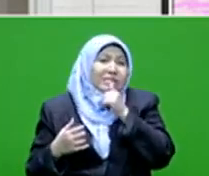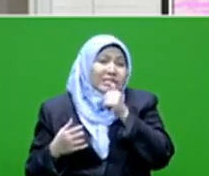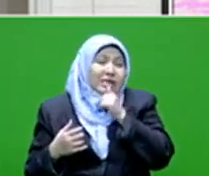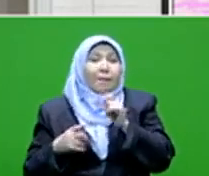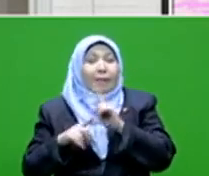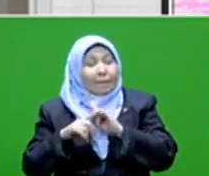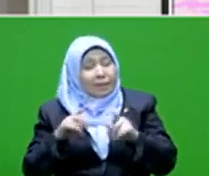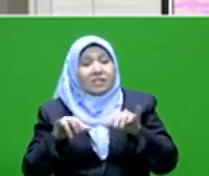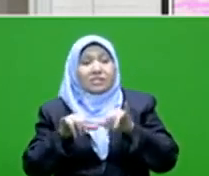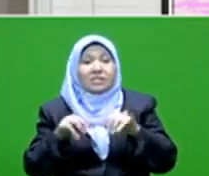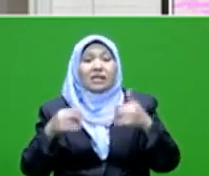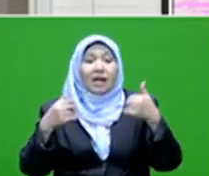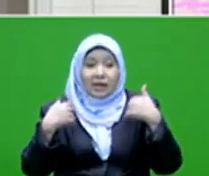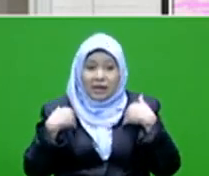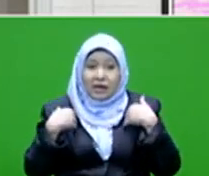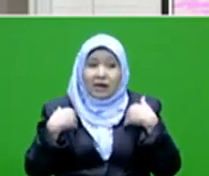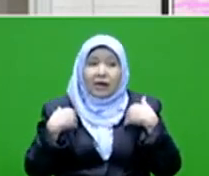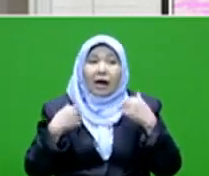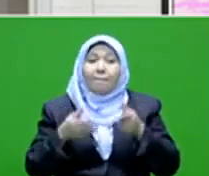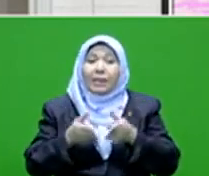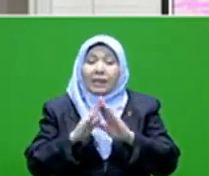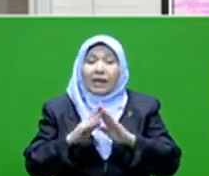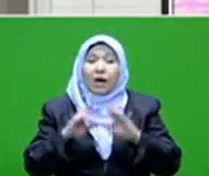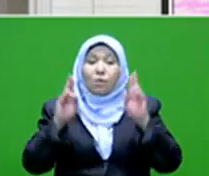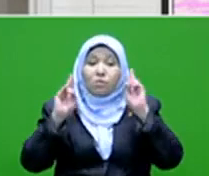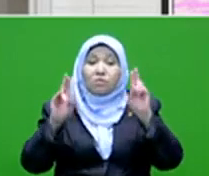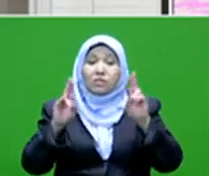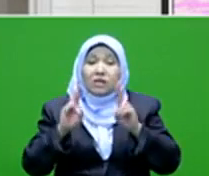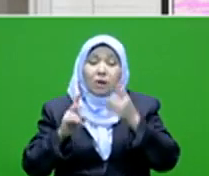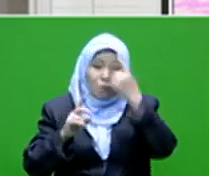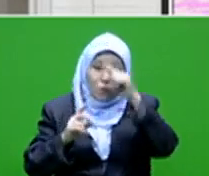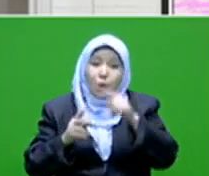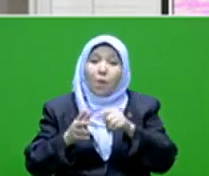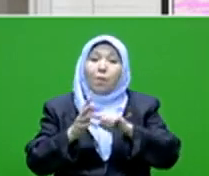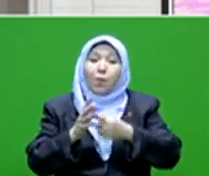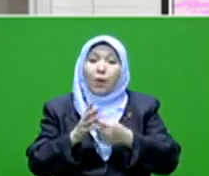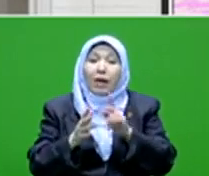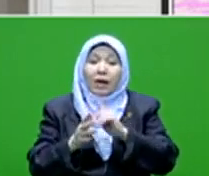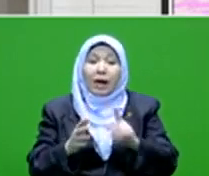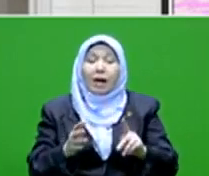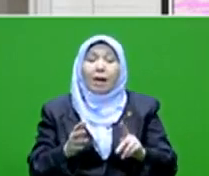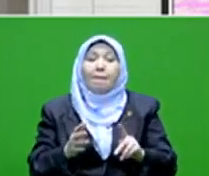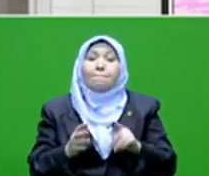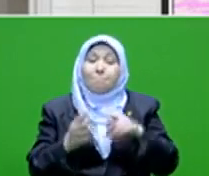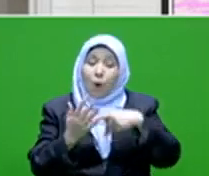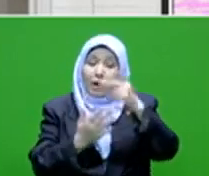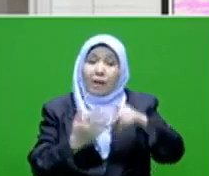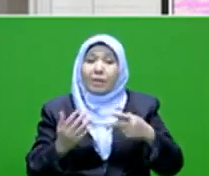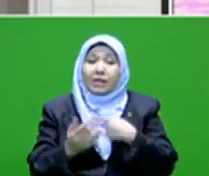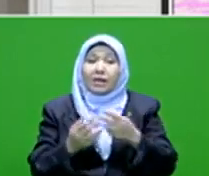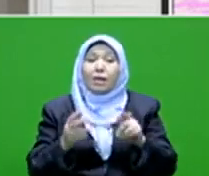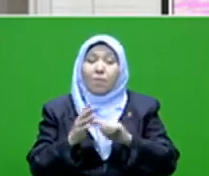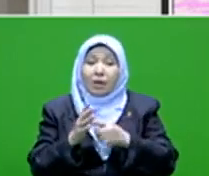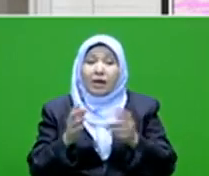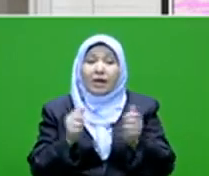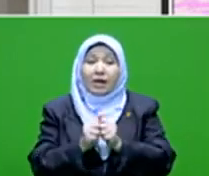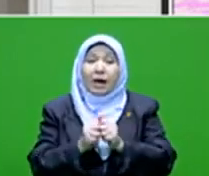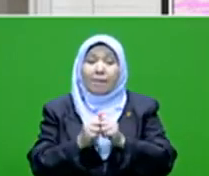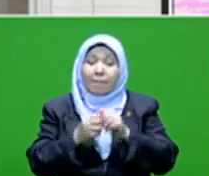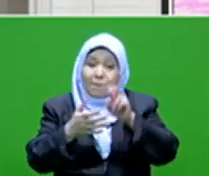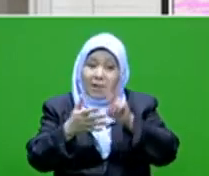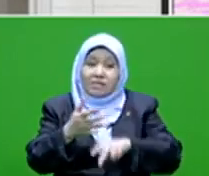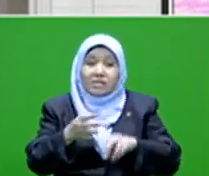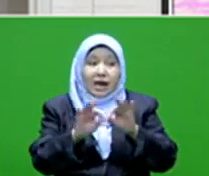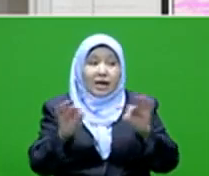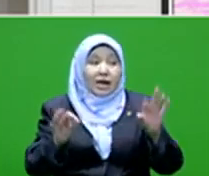khairan hafiza. Nak minta ustaz Tir untuk mulakan program kita hari ini dengan membaca ayat